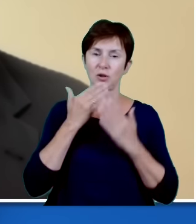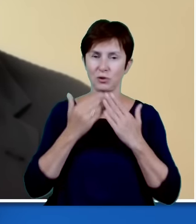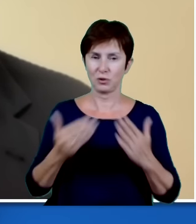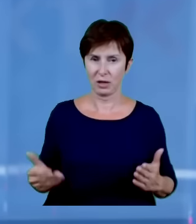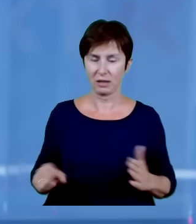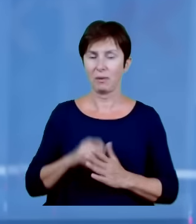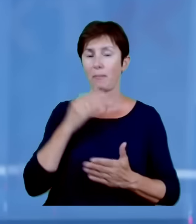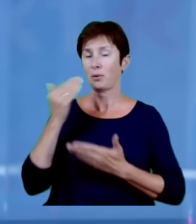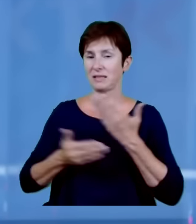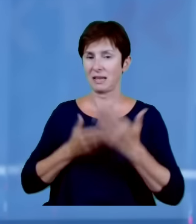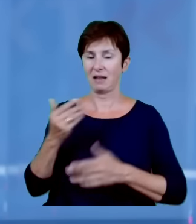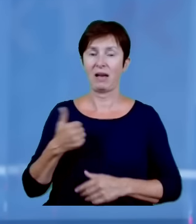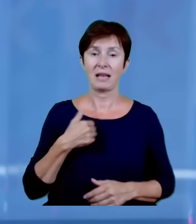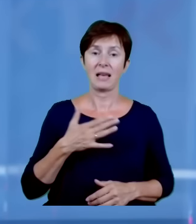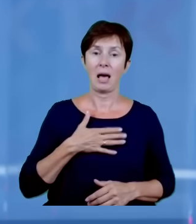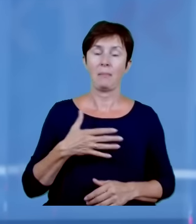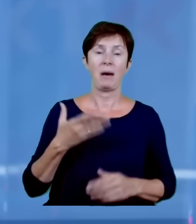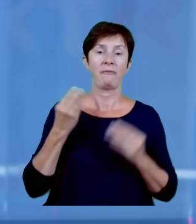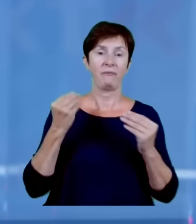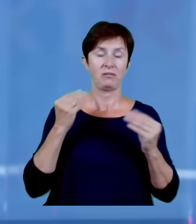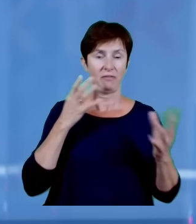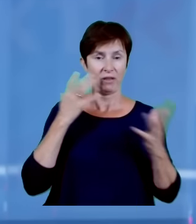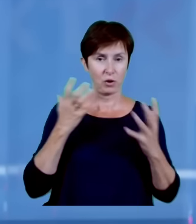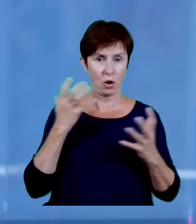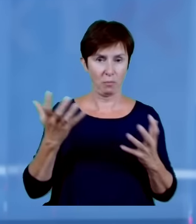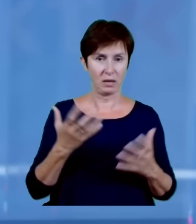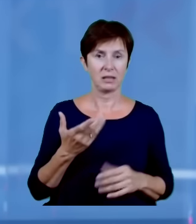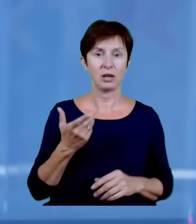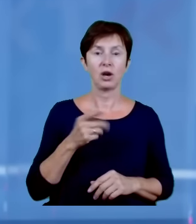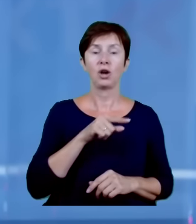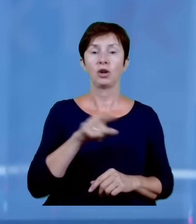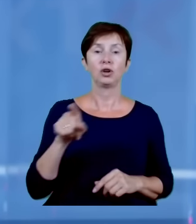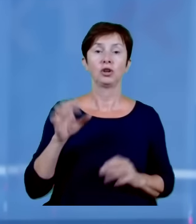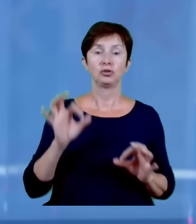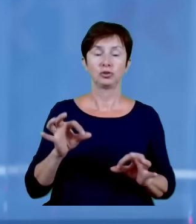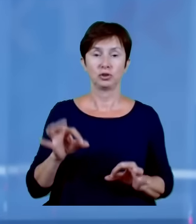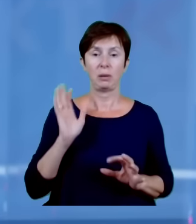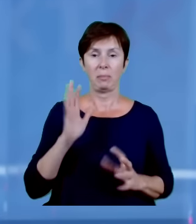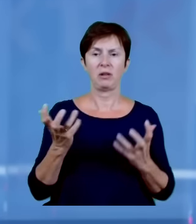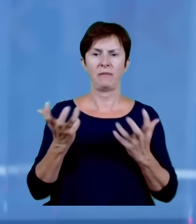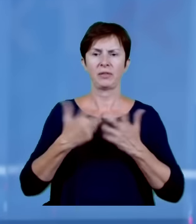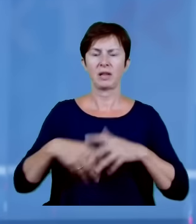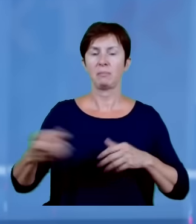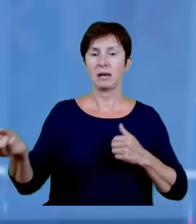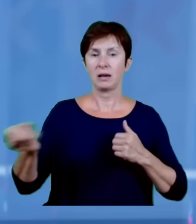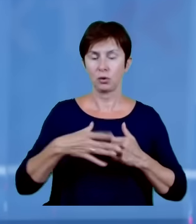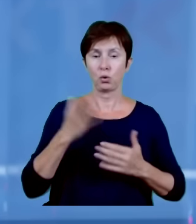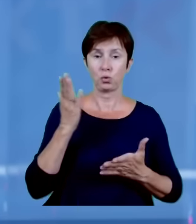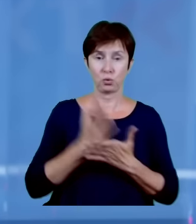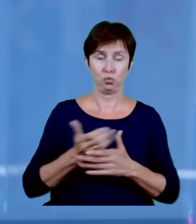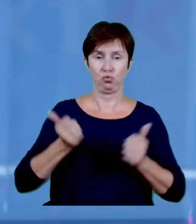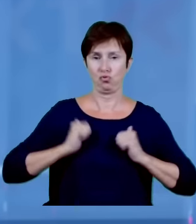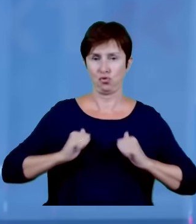pozdrawiam a ja mam dla państwa fantastyczną wiadomość bowiem ci którzy dzisiaj będą piachem w tryby sypać już na państwa czekają dzisiaj